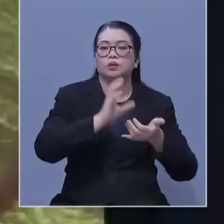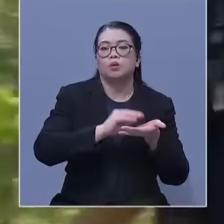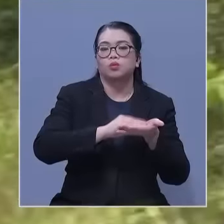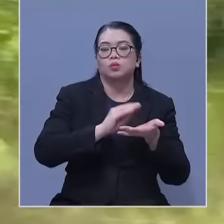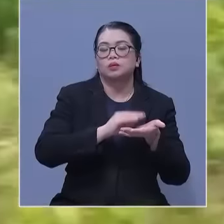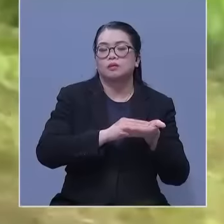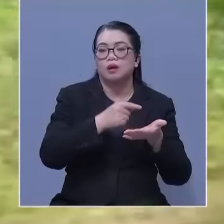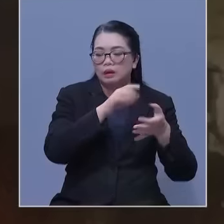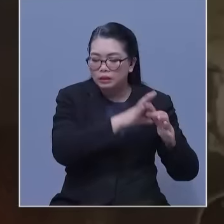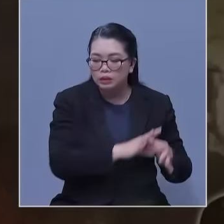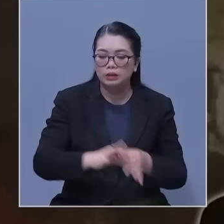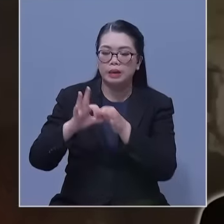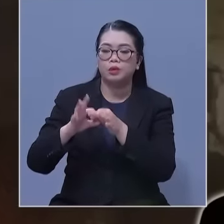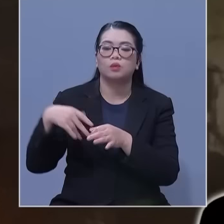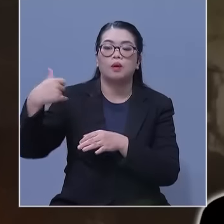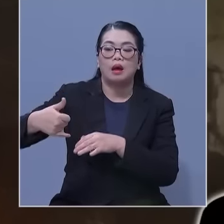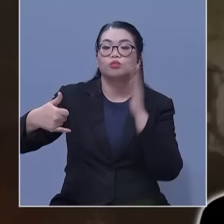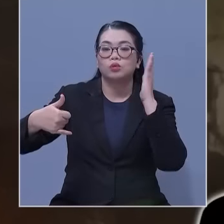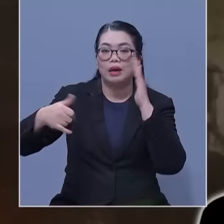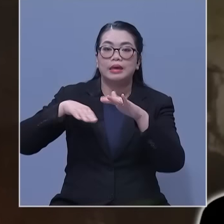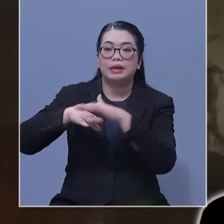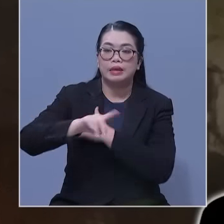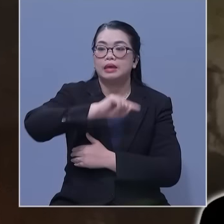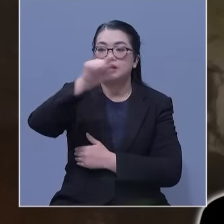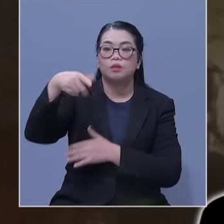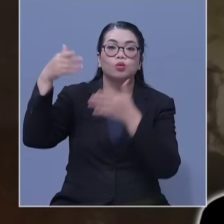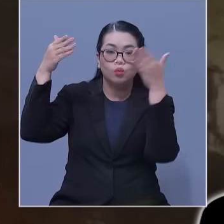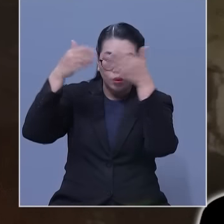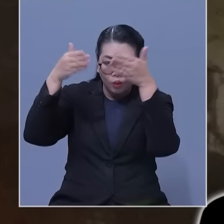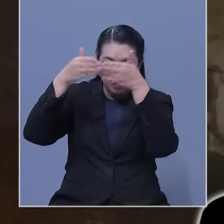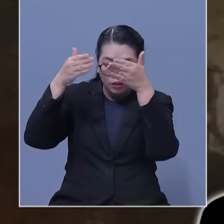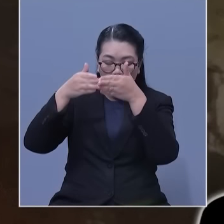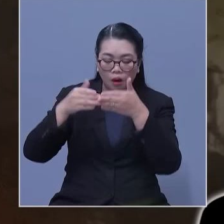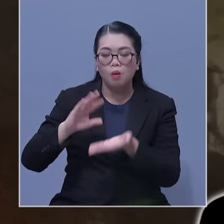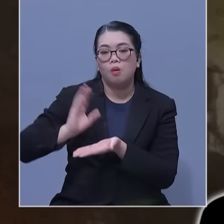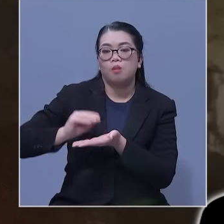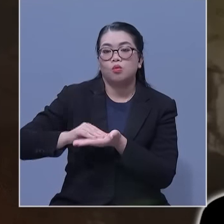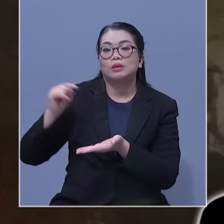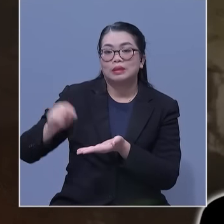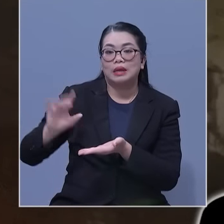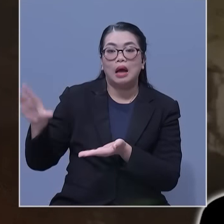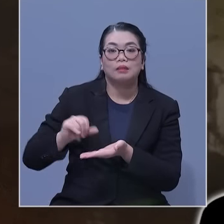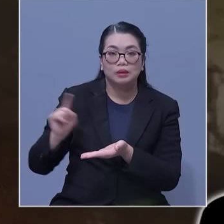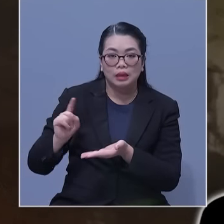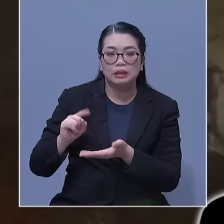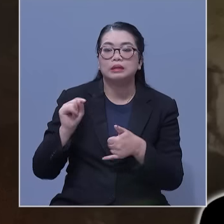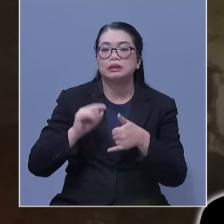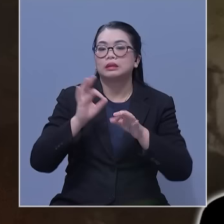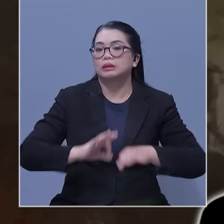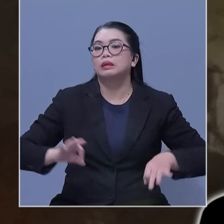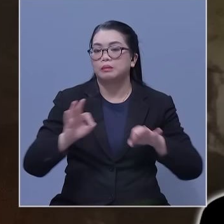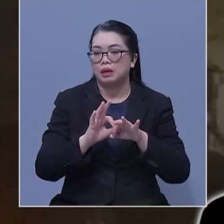สำคัญที่เชื่อมโยงไปถึงเสี่แป้งว่ามีส่วนเกี่ยวข้องด้วยและข้อมูลที่ได้จากคดีนี้ก็เป็นอีกหนึเบาะแส